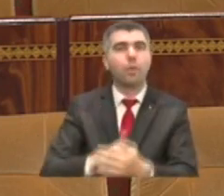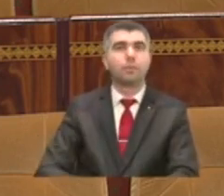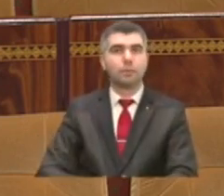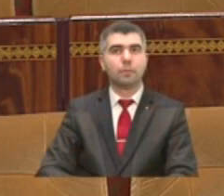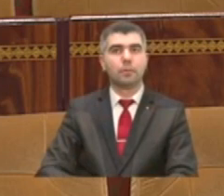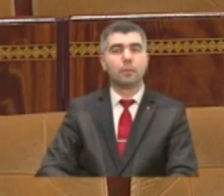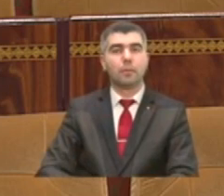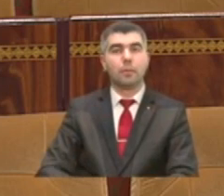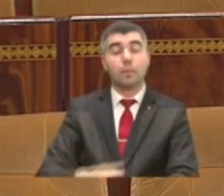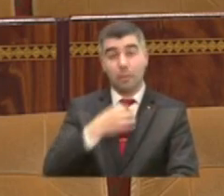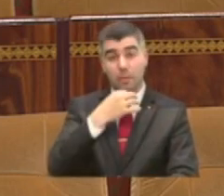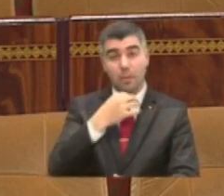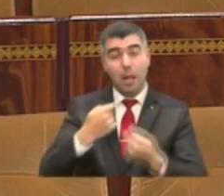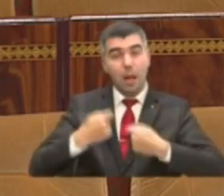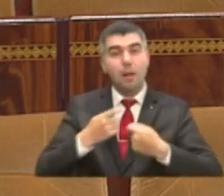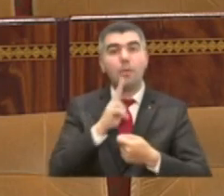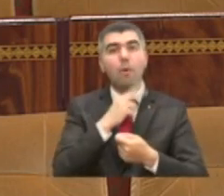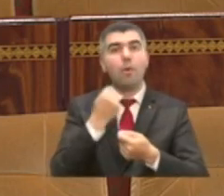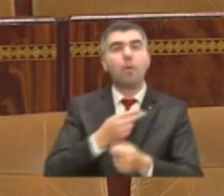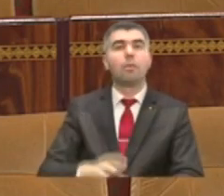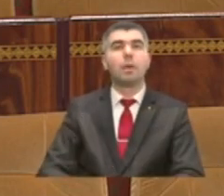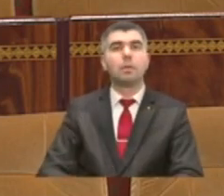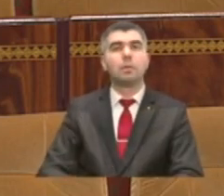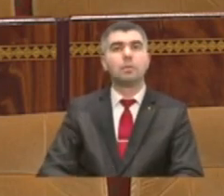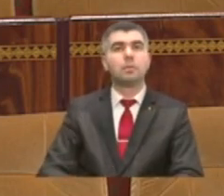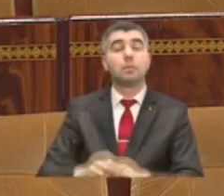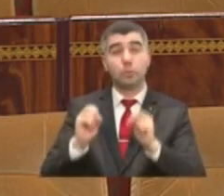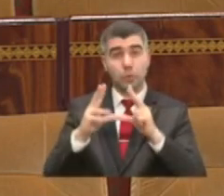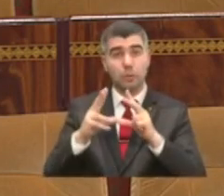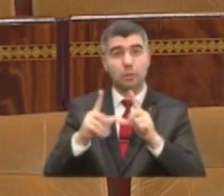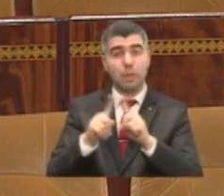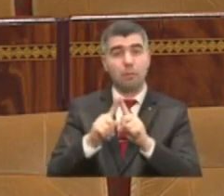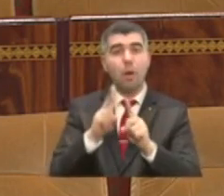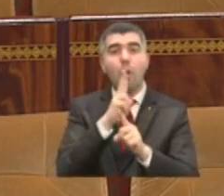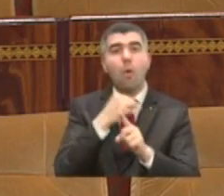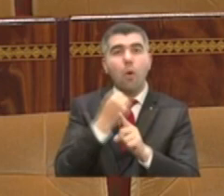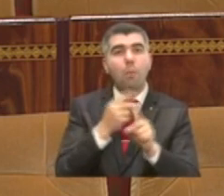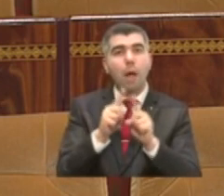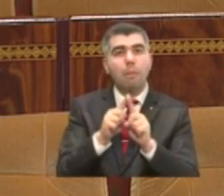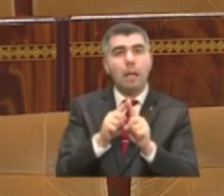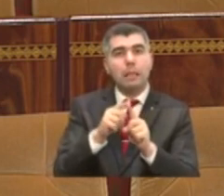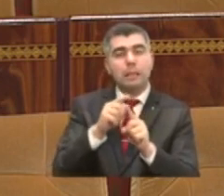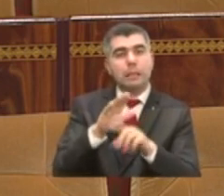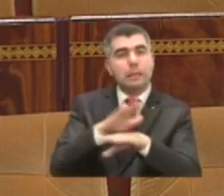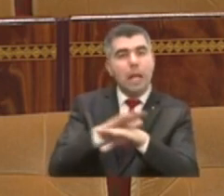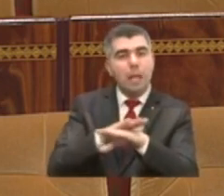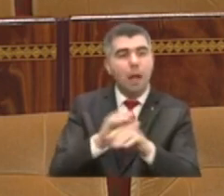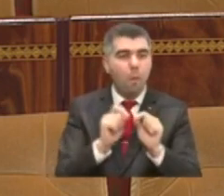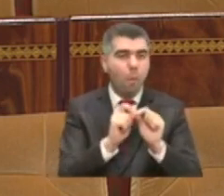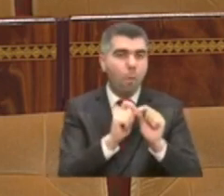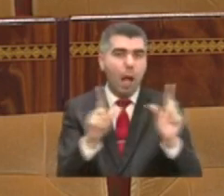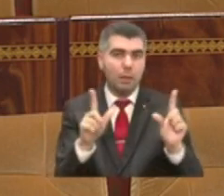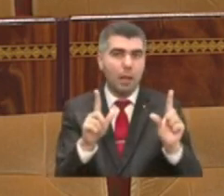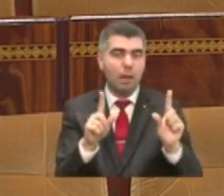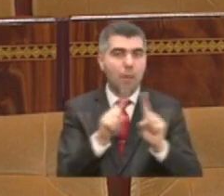فلهذا سيد رئيس الحكومة، فهل لدى الحكومة سياسة واضحة للمعالم في مجال الهجرة؟ وهل